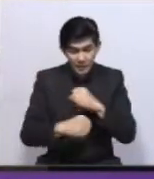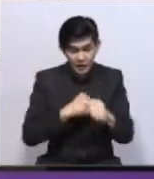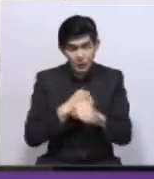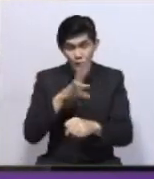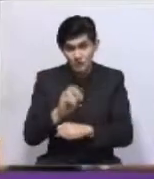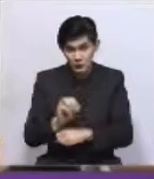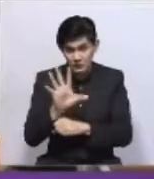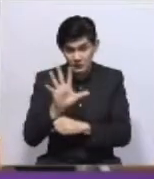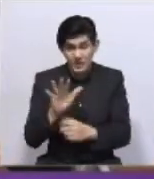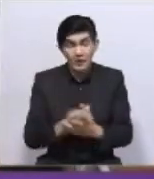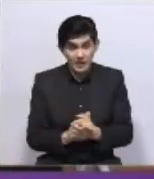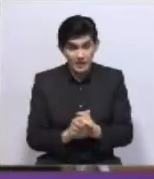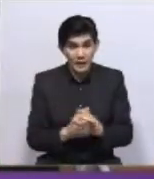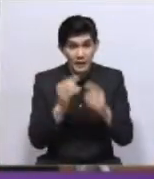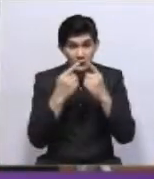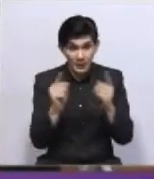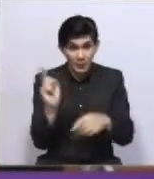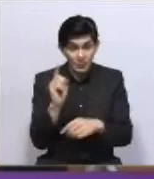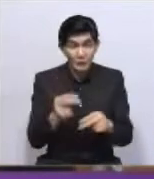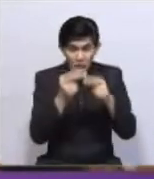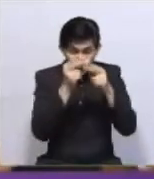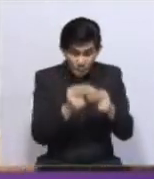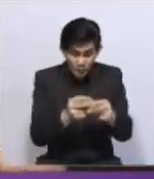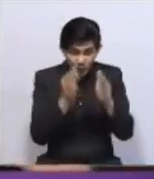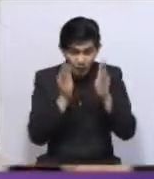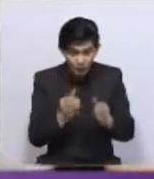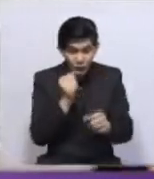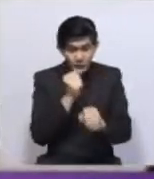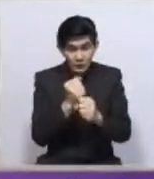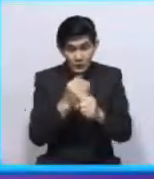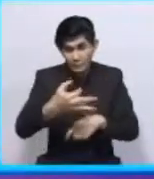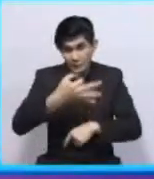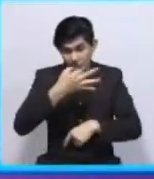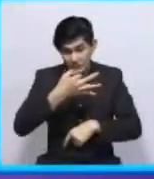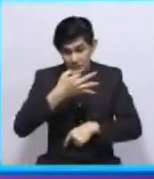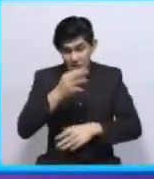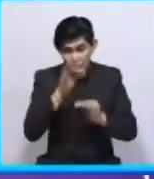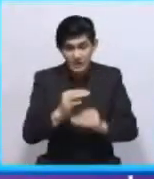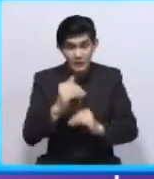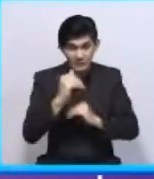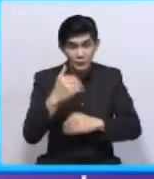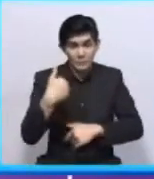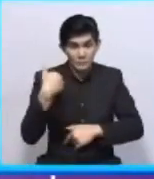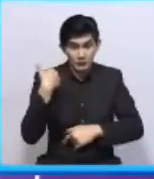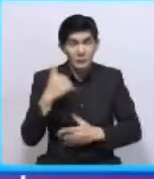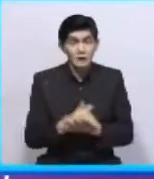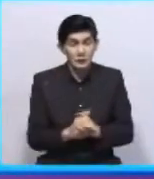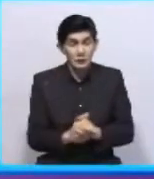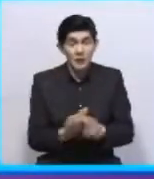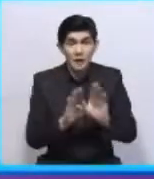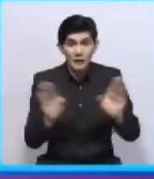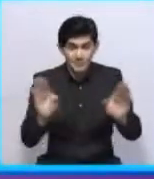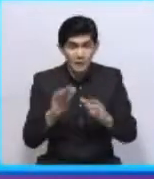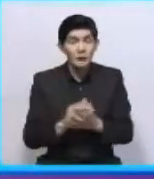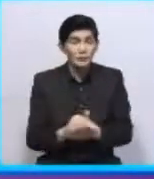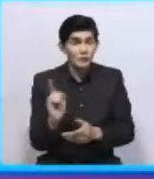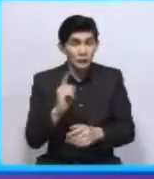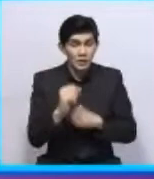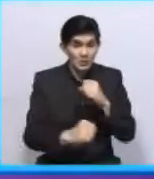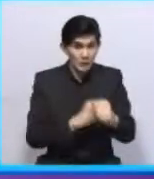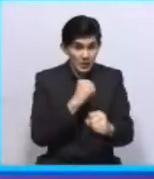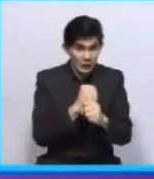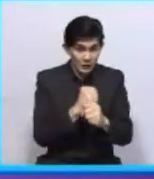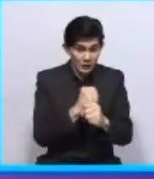ถึงอายุ75ปีแต่ว่าต้องเฉพาะนะคะผู้ที่ประกอบอาชีพตามที่ธนาคารกำหนดเท่านั้นแล้วก็เปิดช่องให้ใช้อ